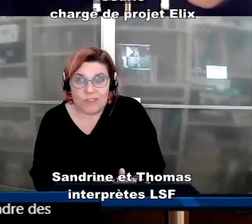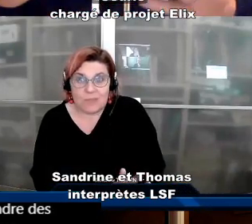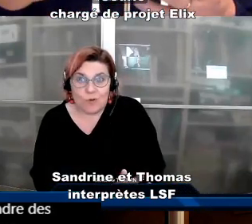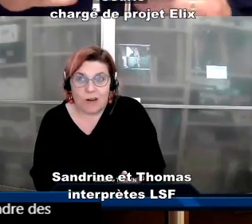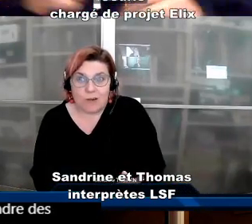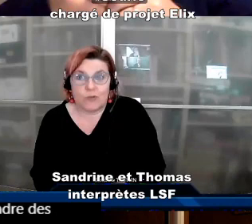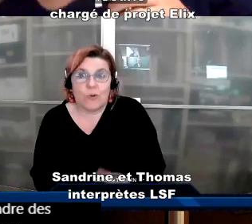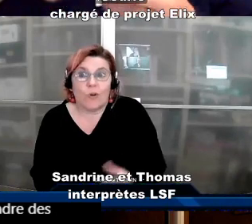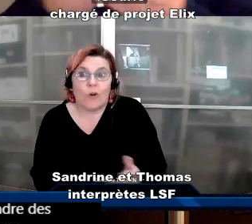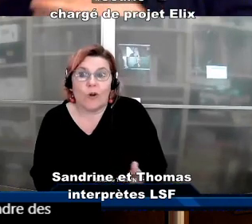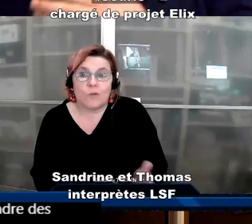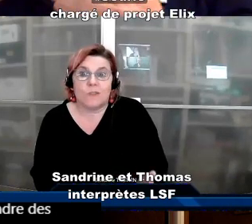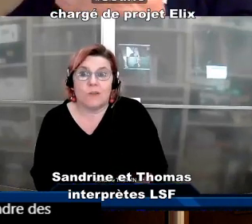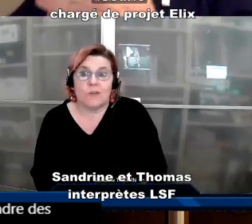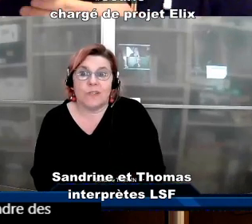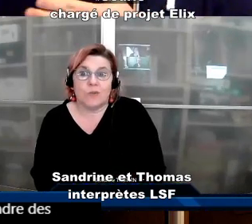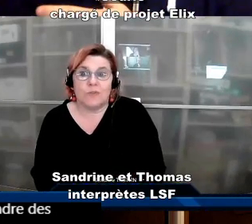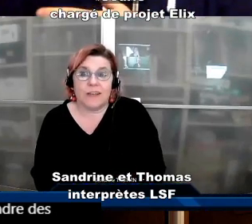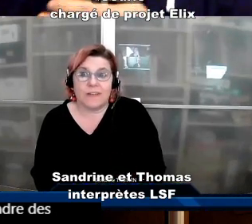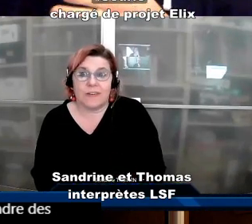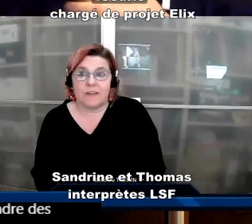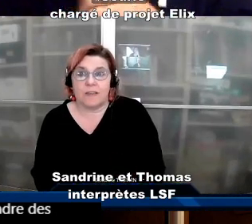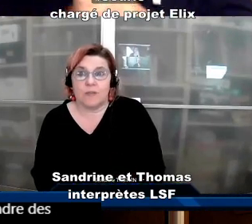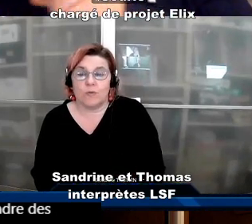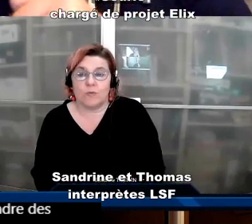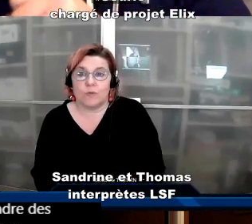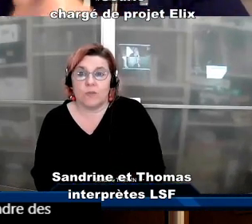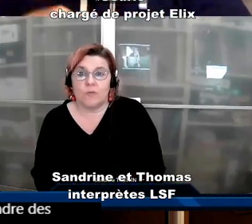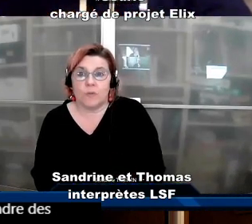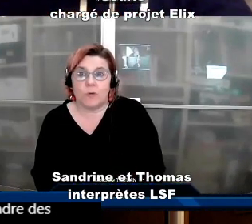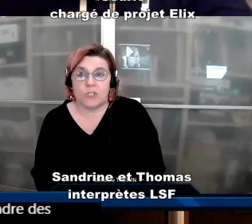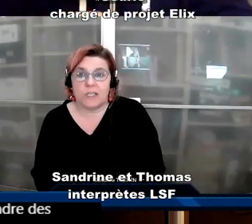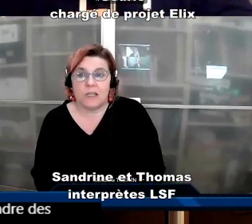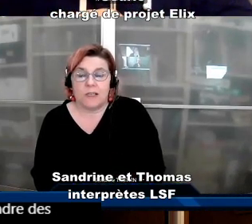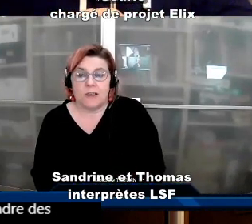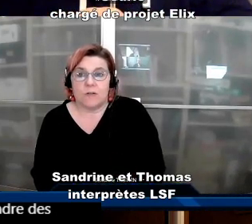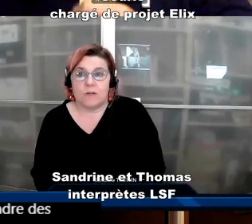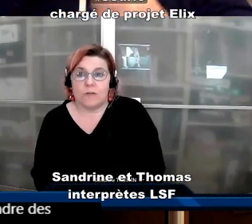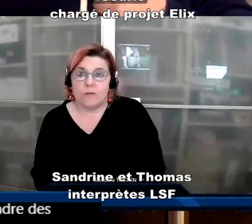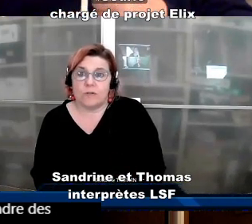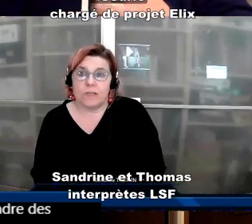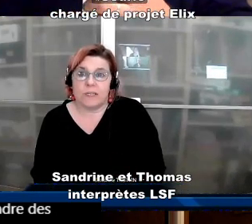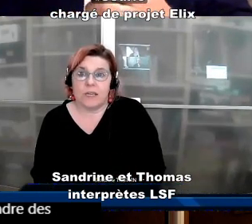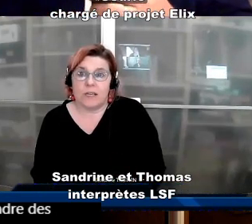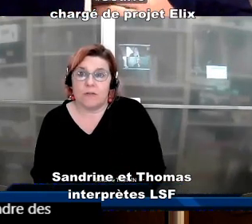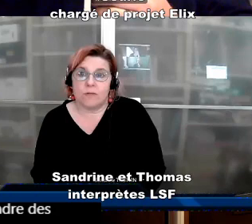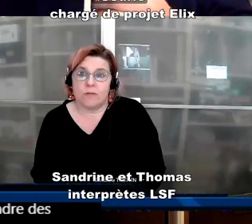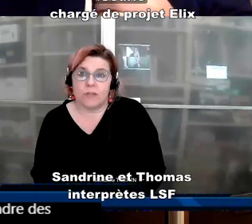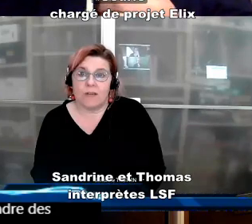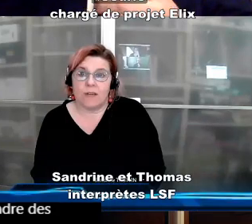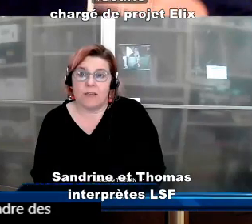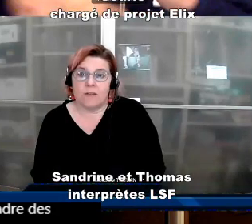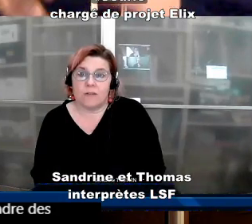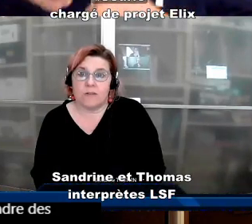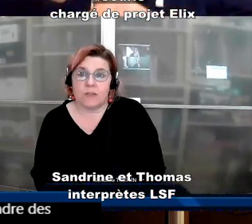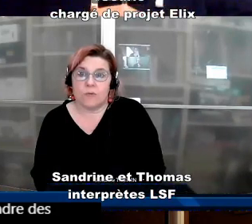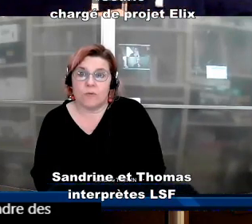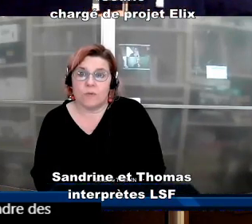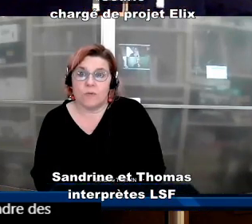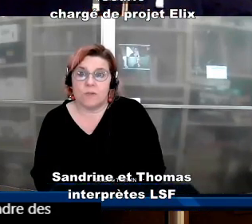je travaille là depuis 6 mois. Alors, je suis encore aussi en découverte. Hein. Il y a des nouveaux projets sur lesquels on